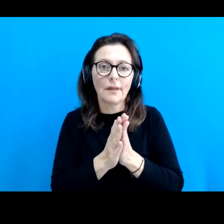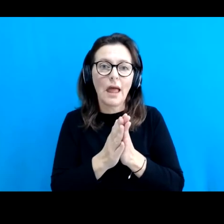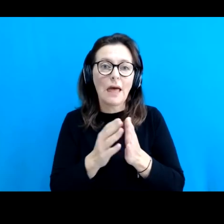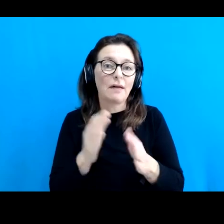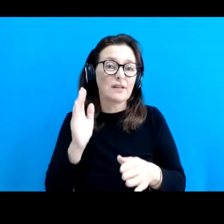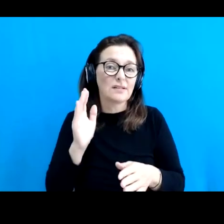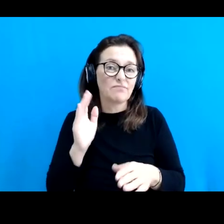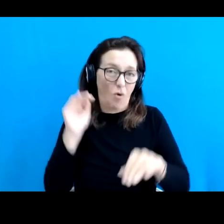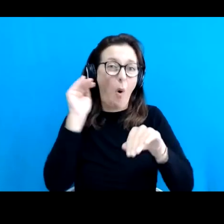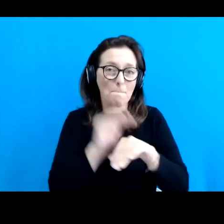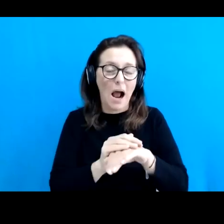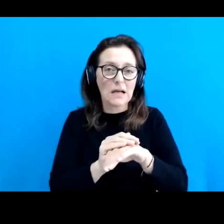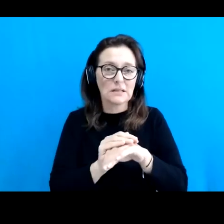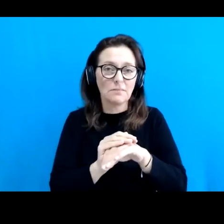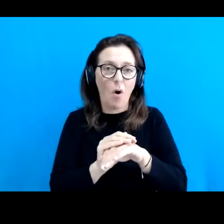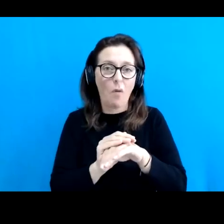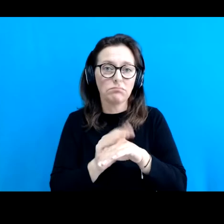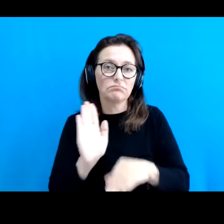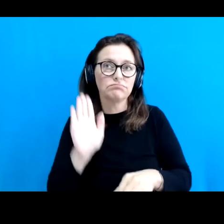opazimo, dvignete roko ali pa